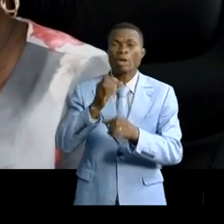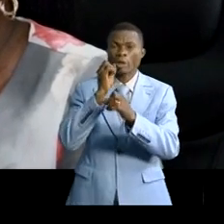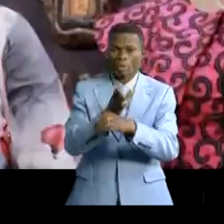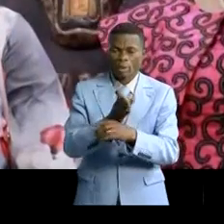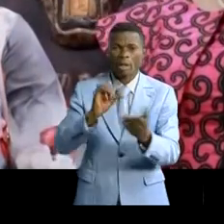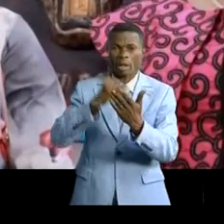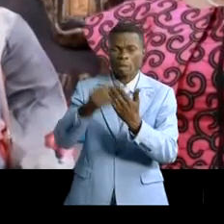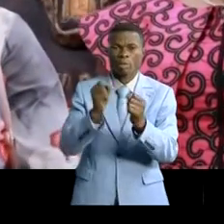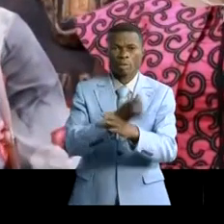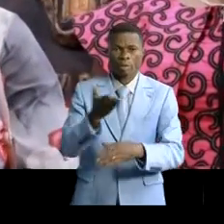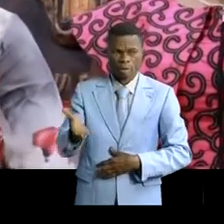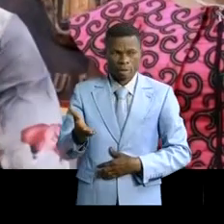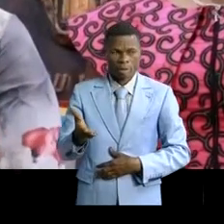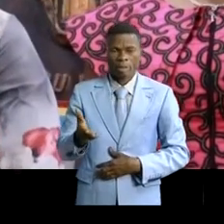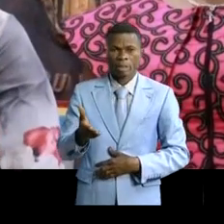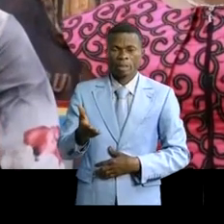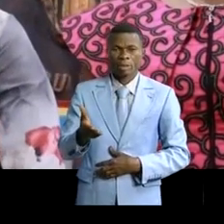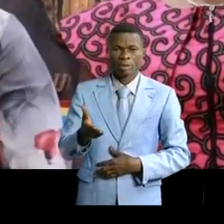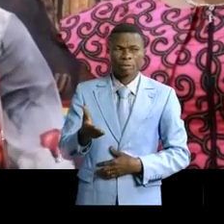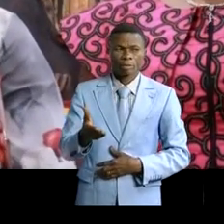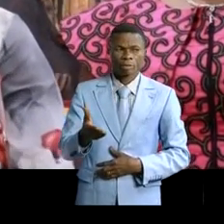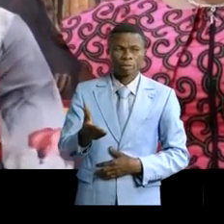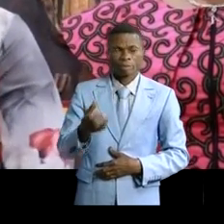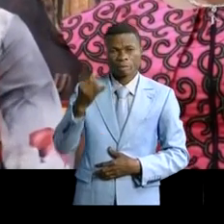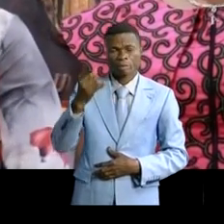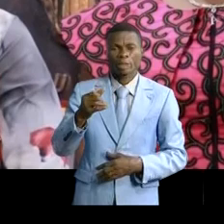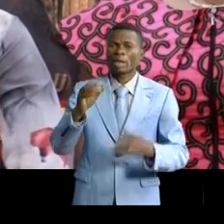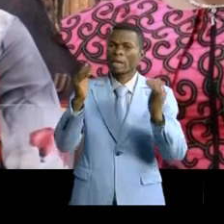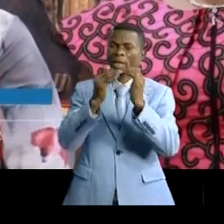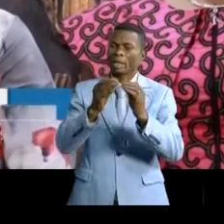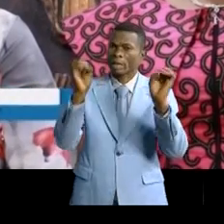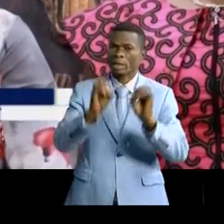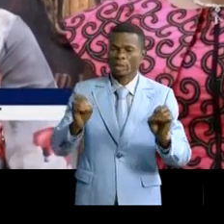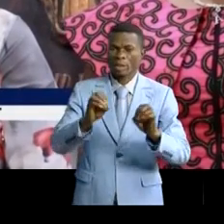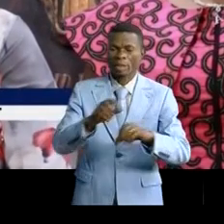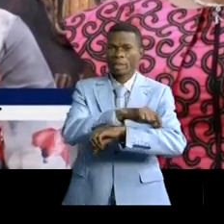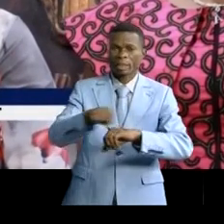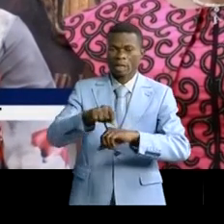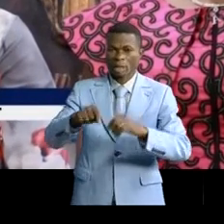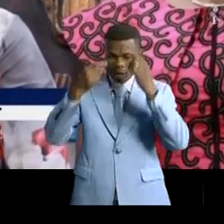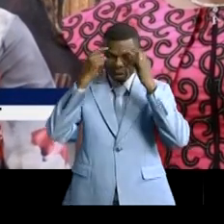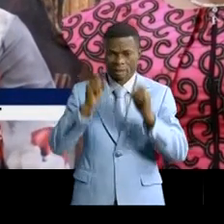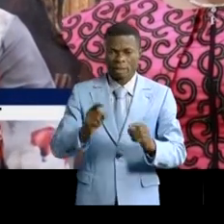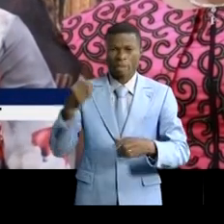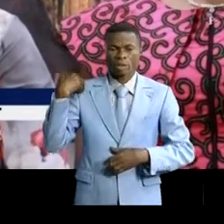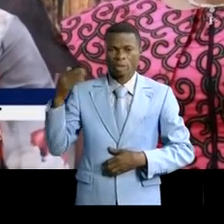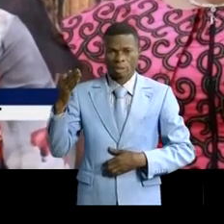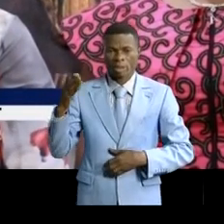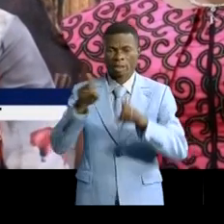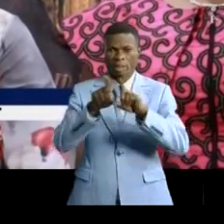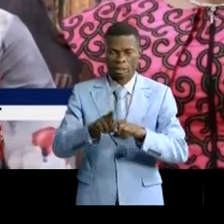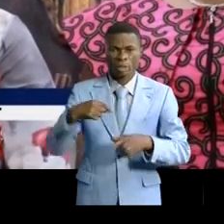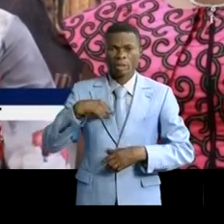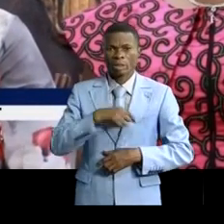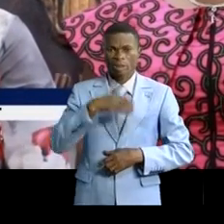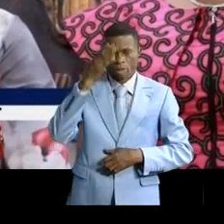ce projet. Tant qu'il y a ces inégalités dans les instances de prise de décision et surtout que nous avons